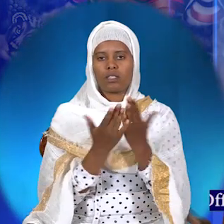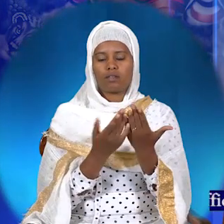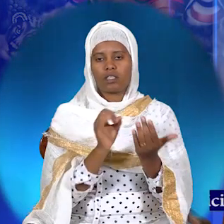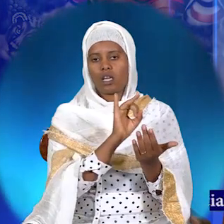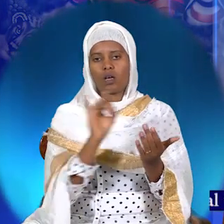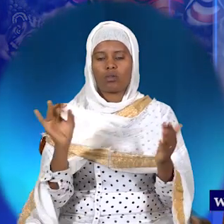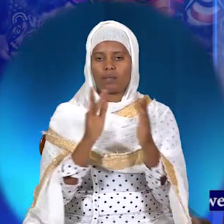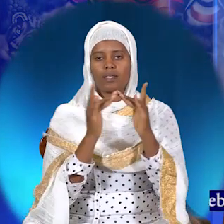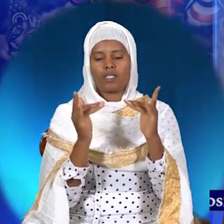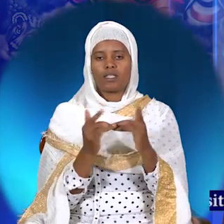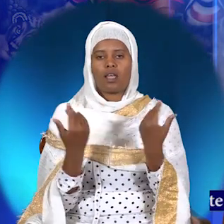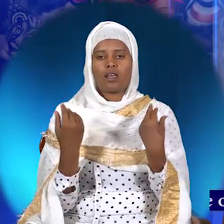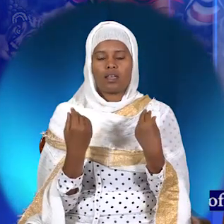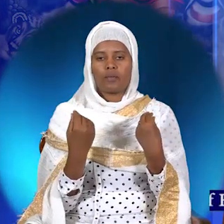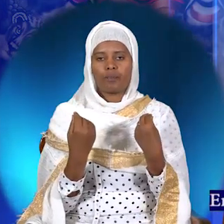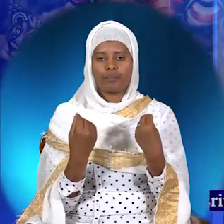ስለዚ